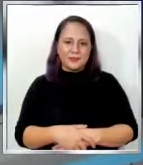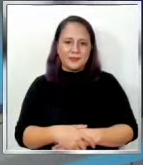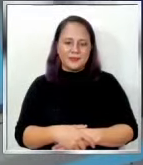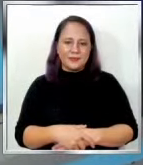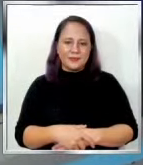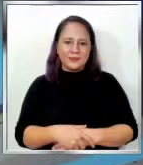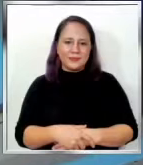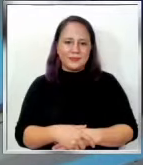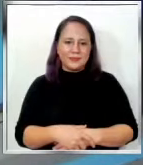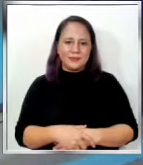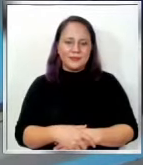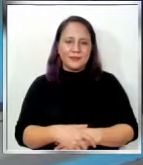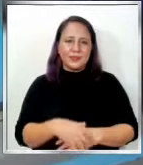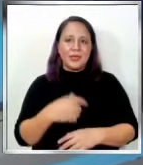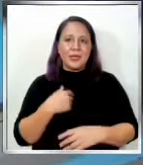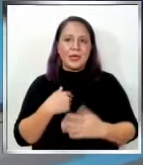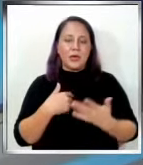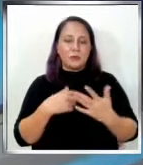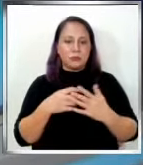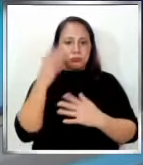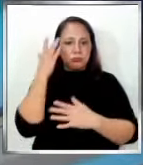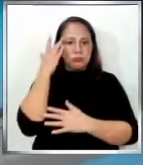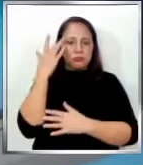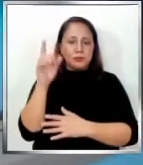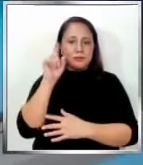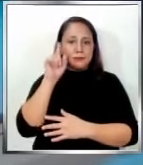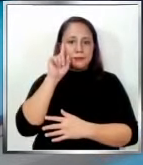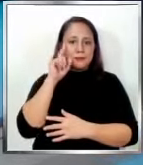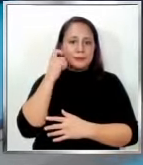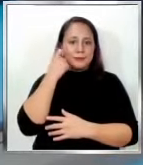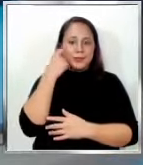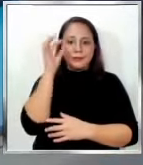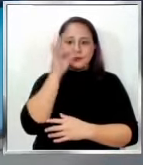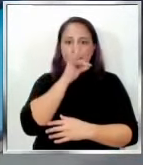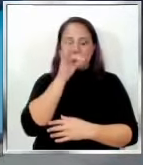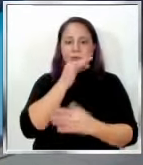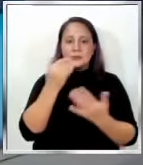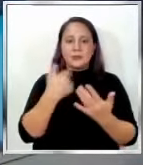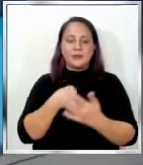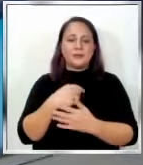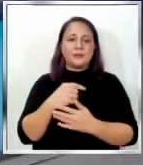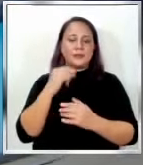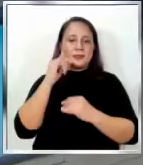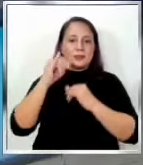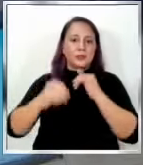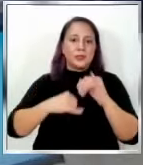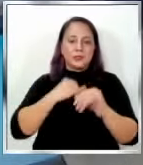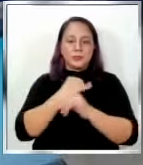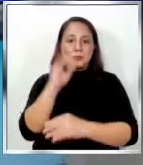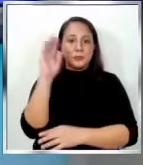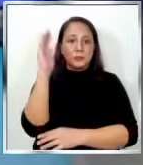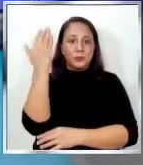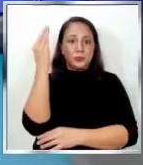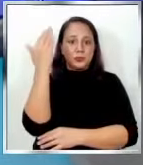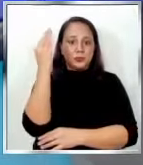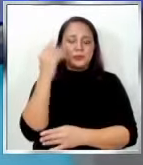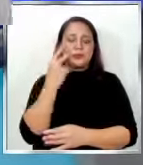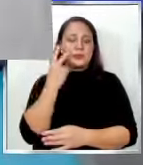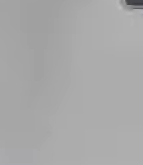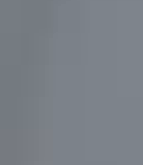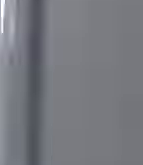Bibida na ang ganda at talino ng mga transgender Pinay sa kauna-unahang Miss International Queen Philippines. Narito ang aking chika.